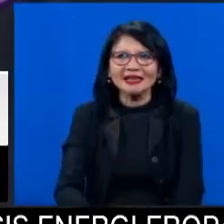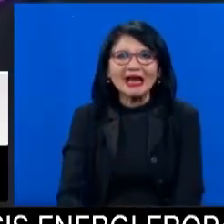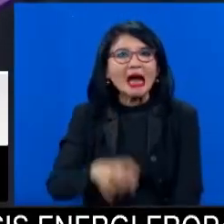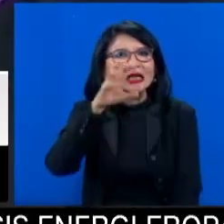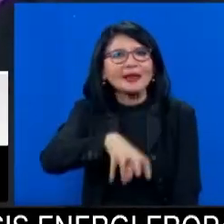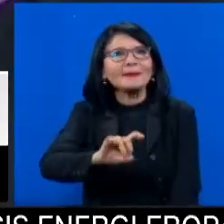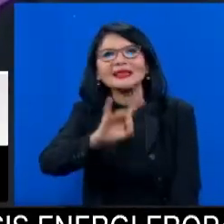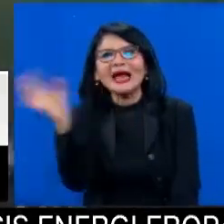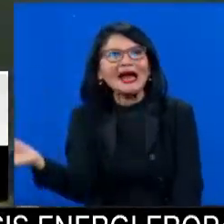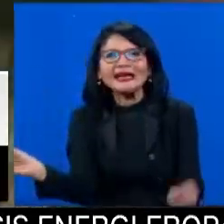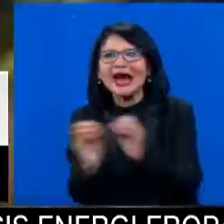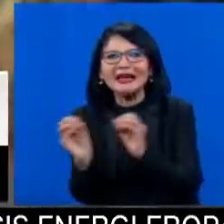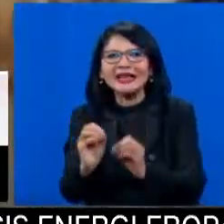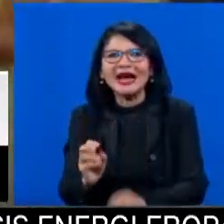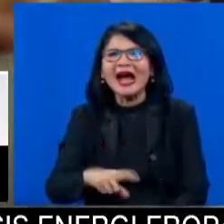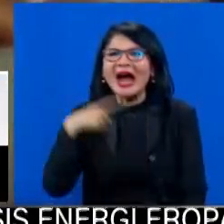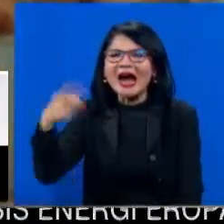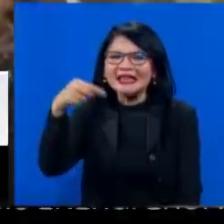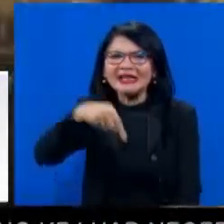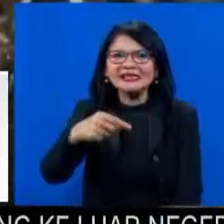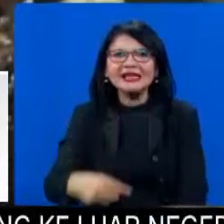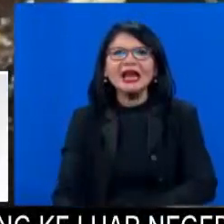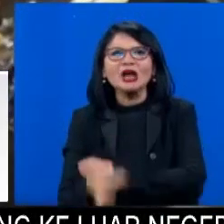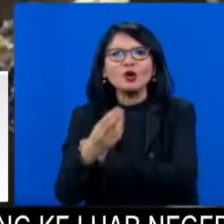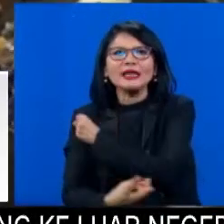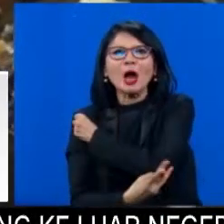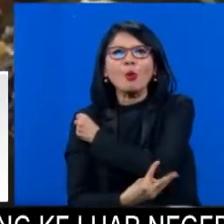lain, adanya cuma di sini. Di Wonogiri,